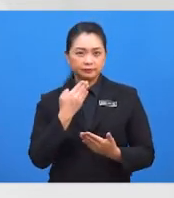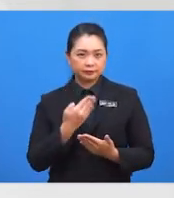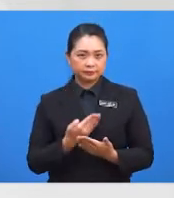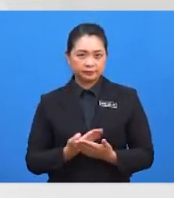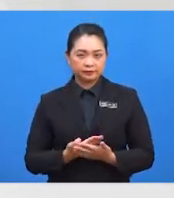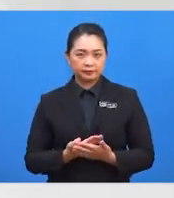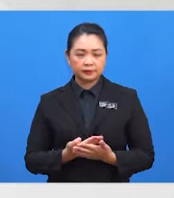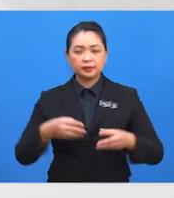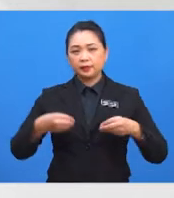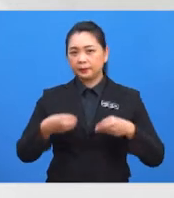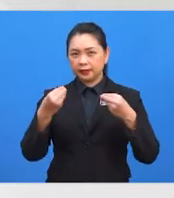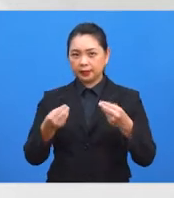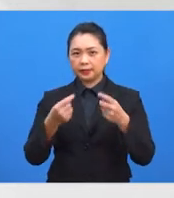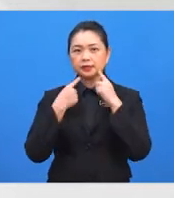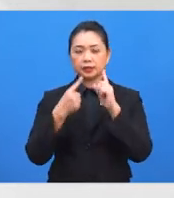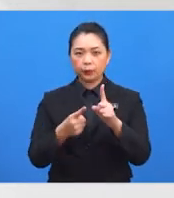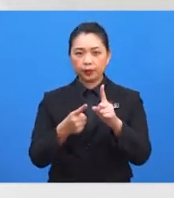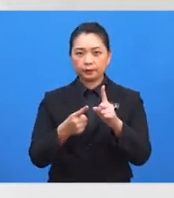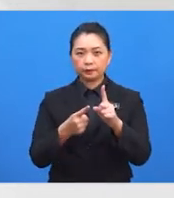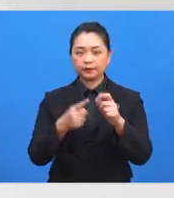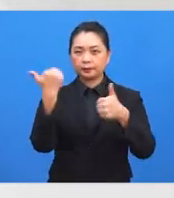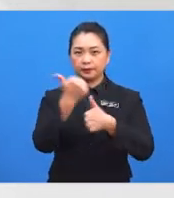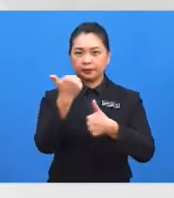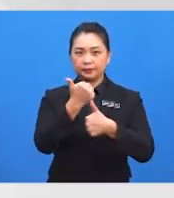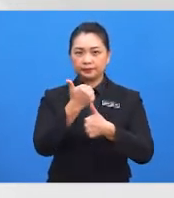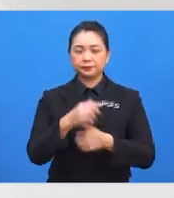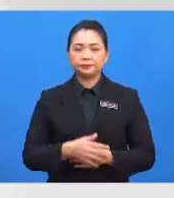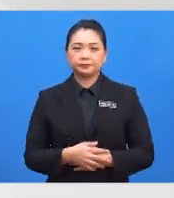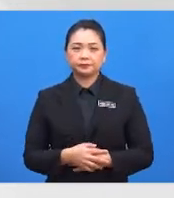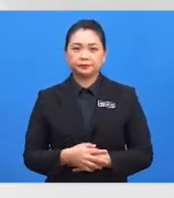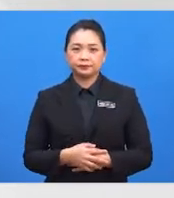Baik, bagi menjawab soalan yang pertama,